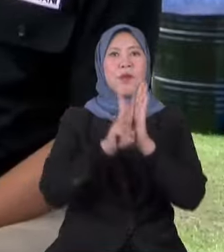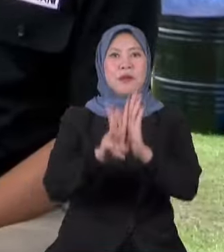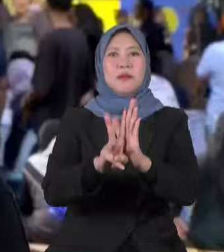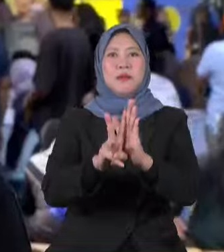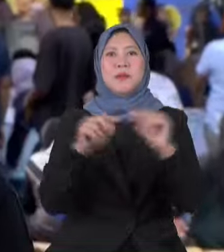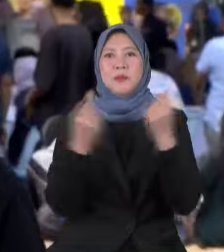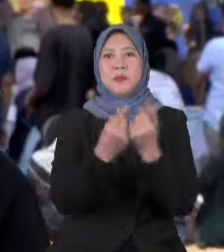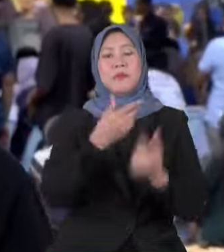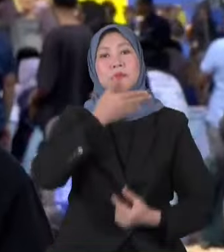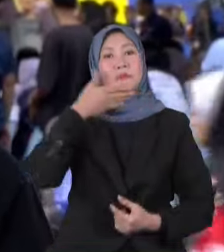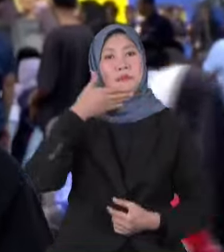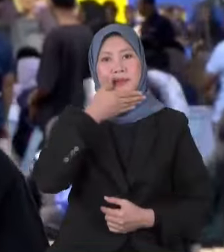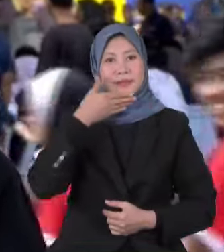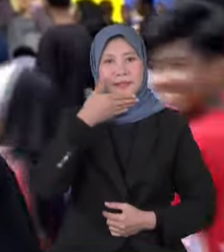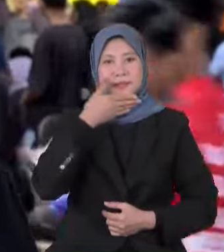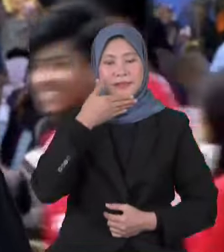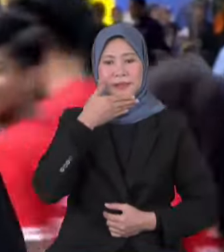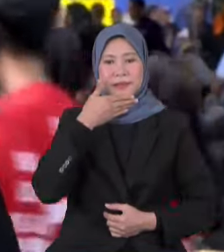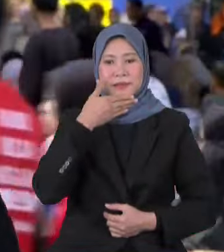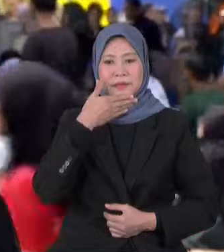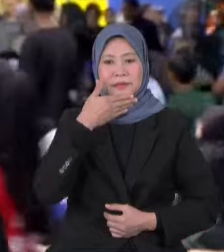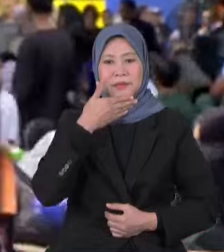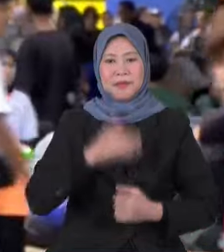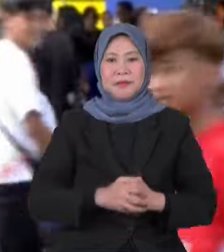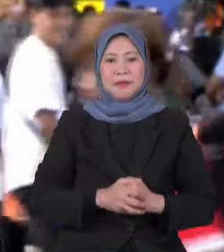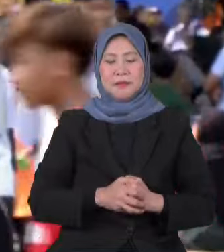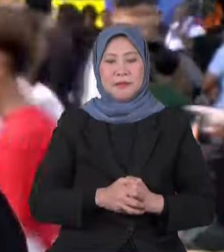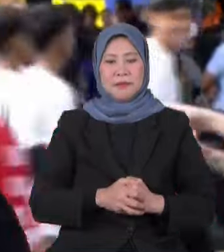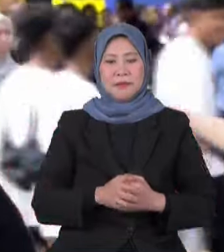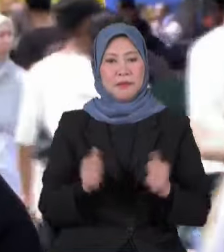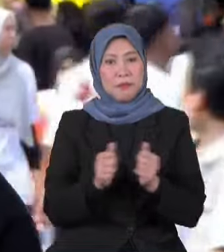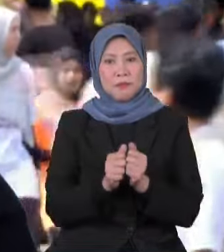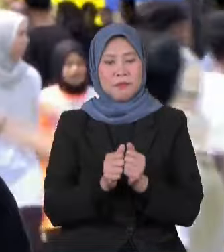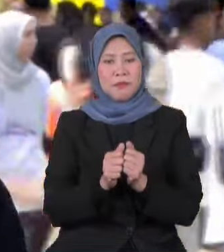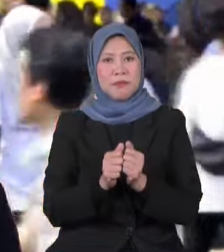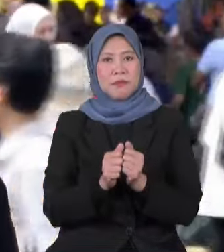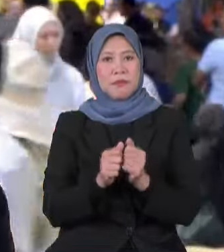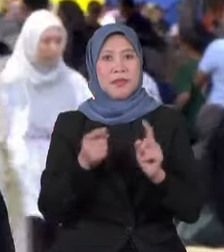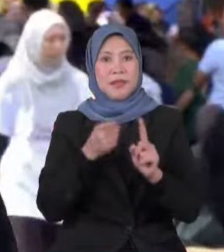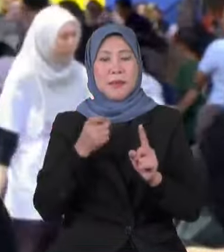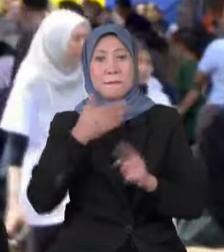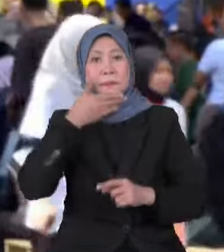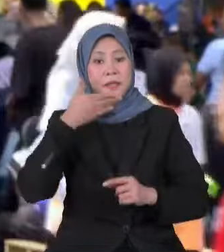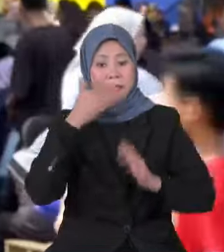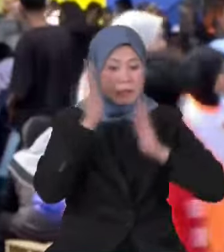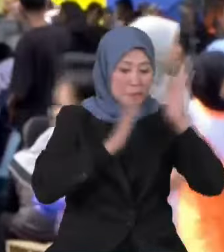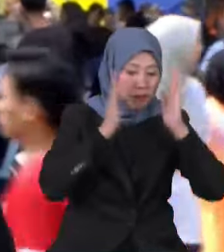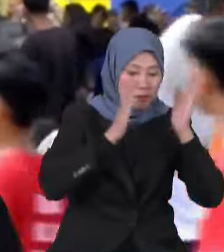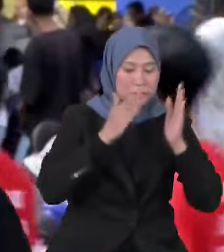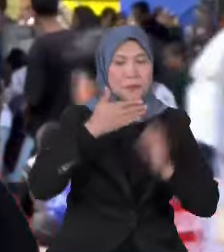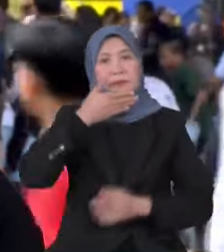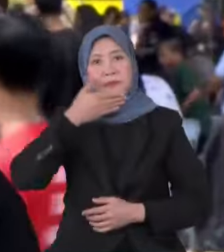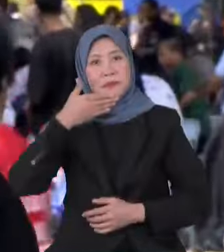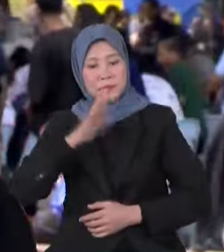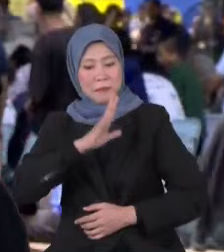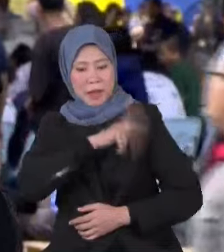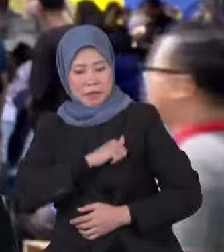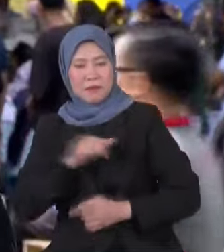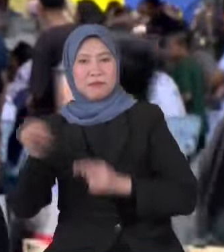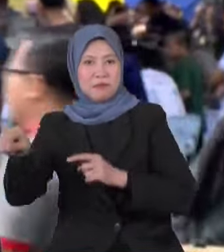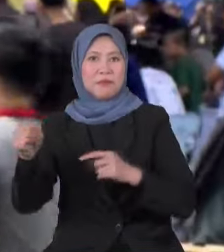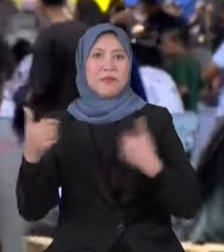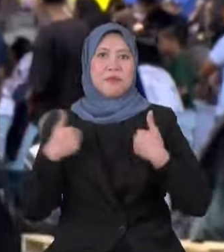yang kita establish hubungan dengan belia Malaysia. Belia daripada Palestin, kita establish hubungan dengan belia Malaysia. Wakil-wakil juga